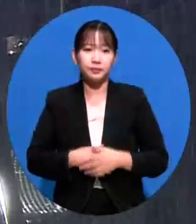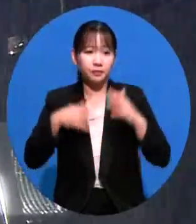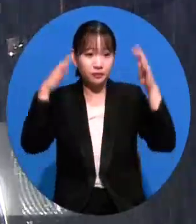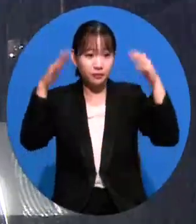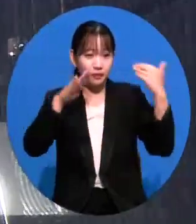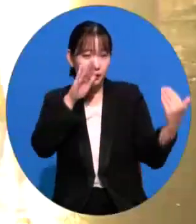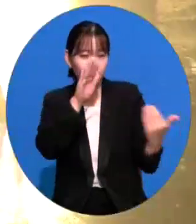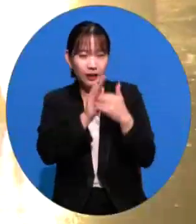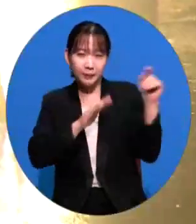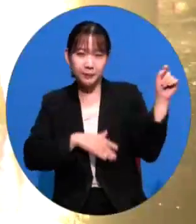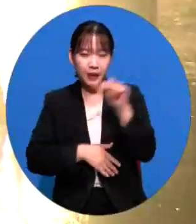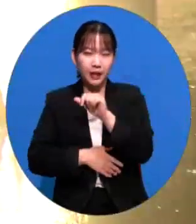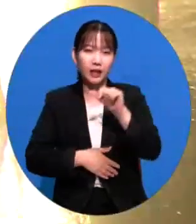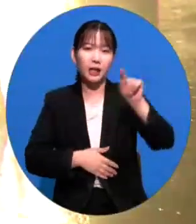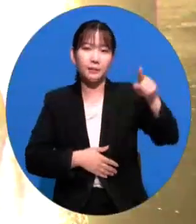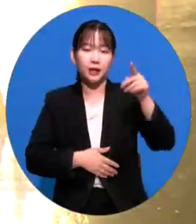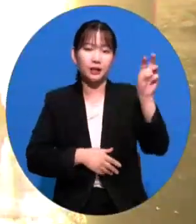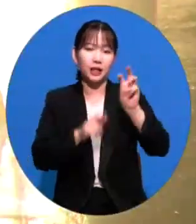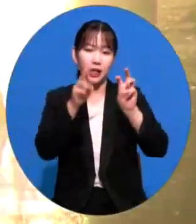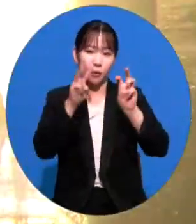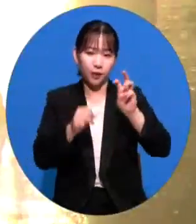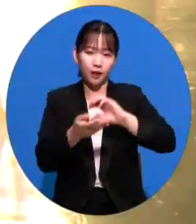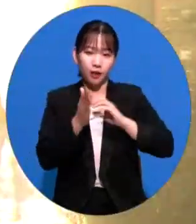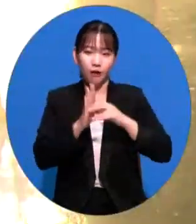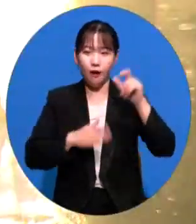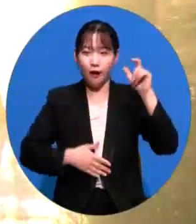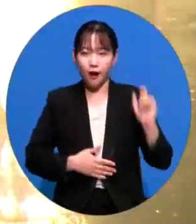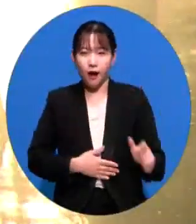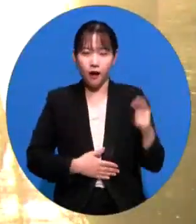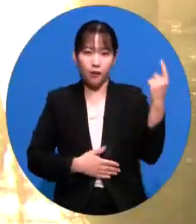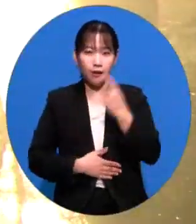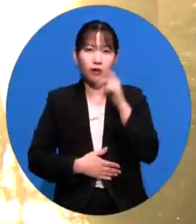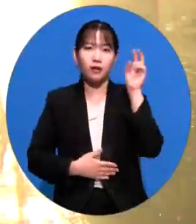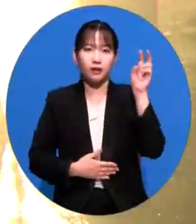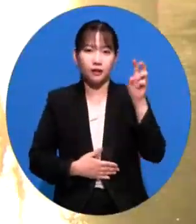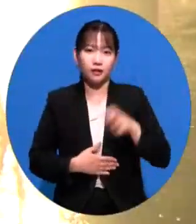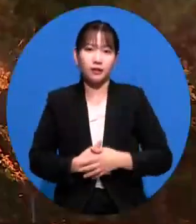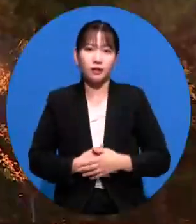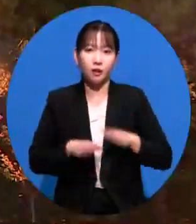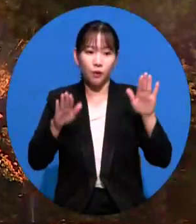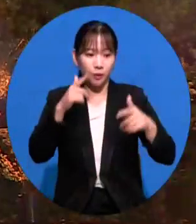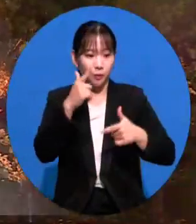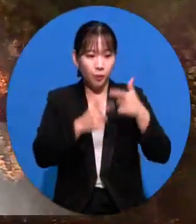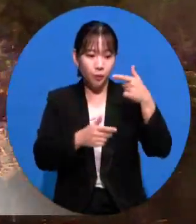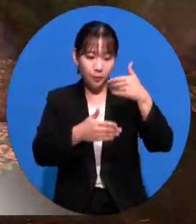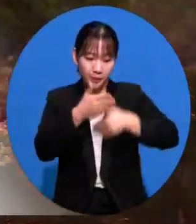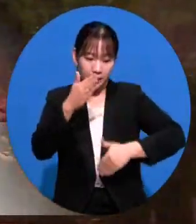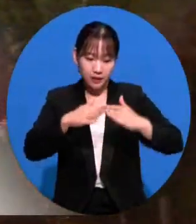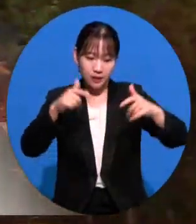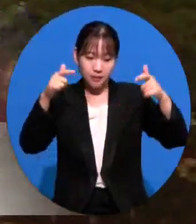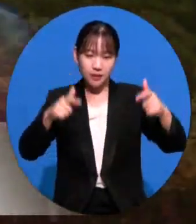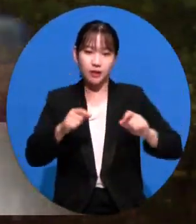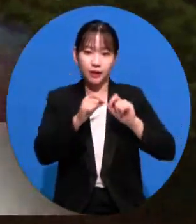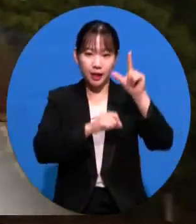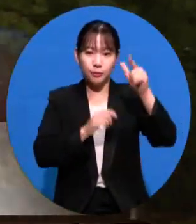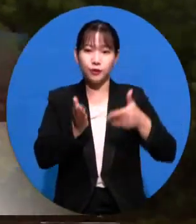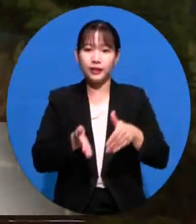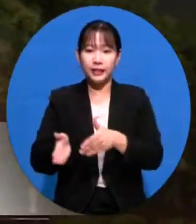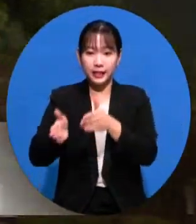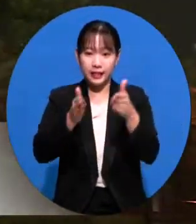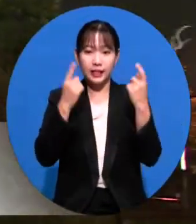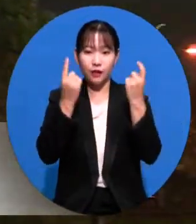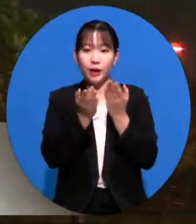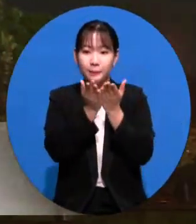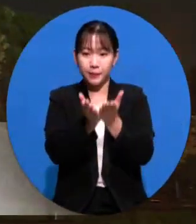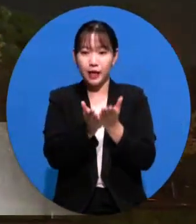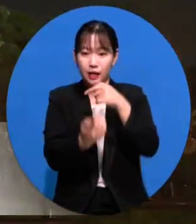바람도 최대 풍속 시속 130km로 매우 강하게 불겠습니다. 오늘 목포를 제외한 전남 지역 대부분 항로의 여객선